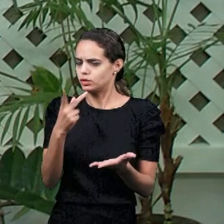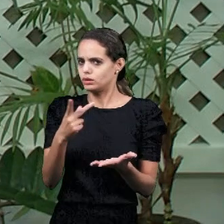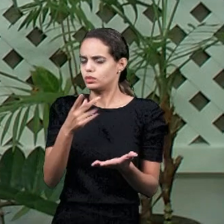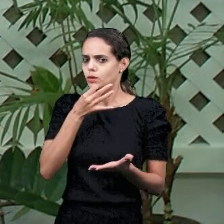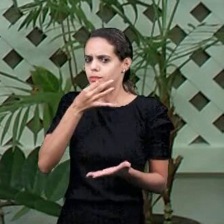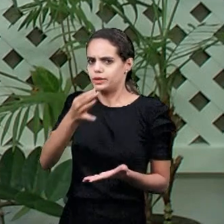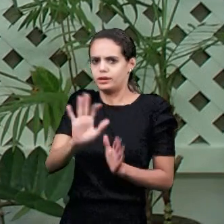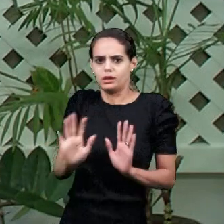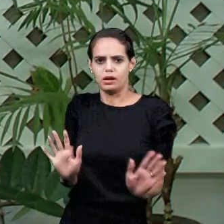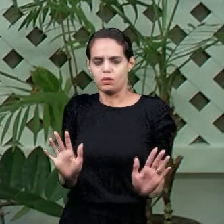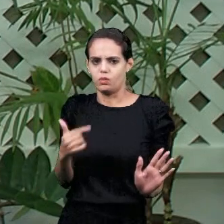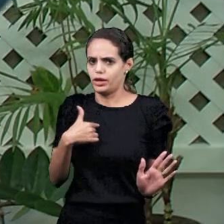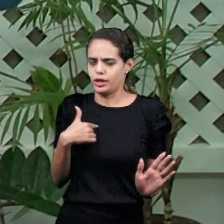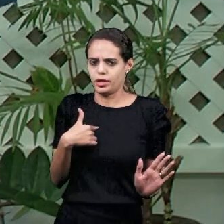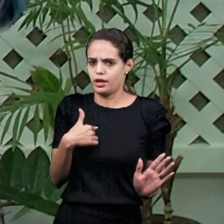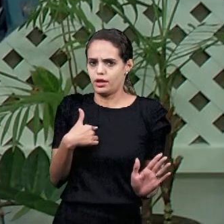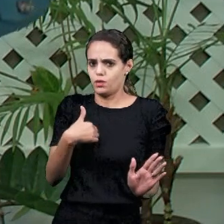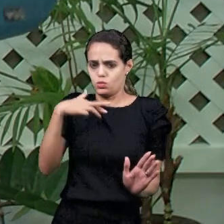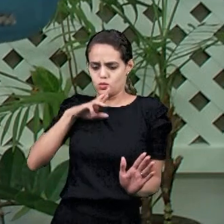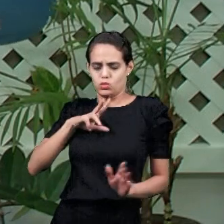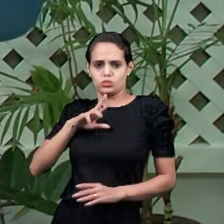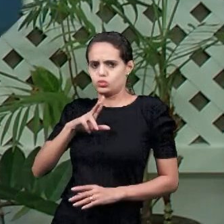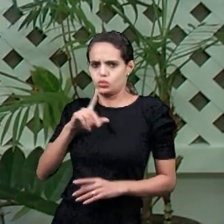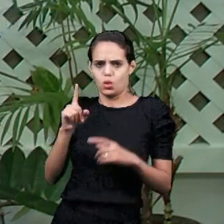donner une ordonnance ici.